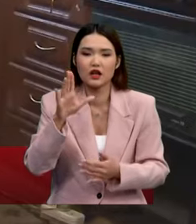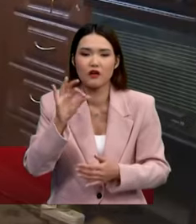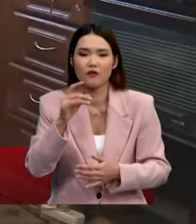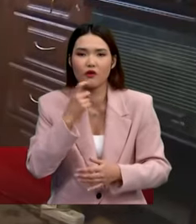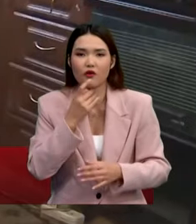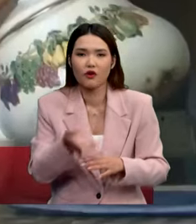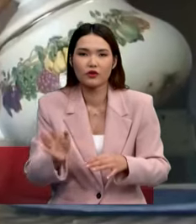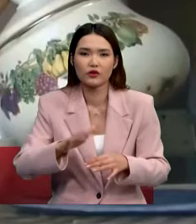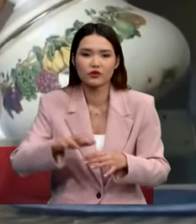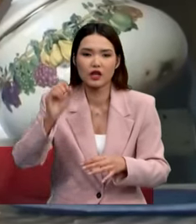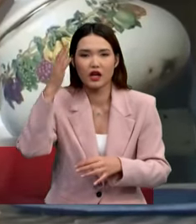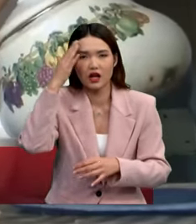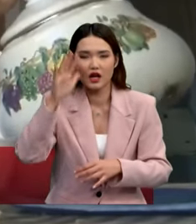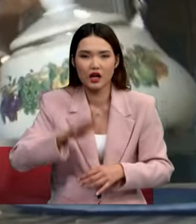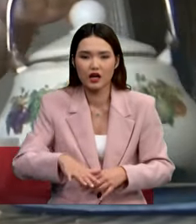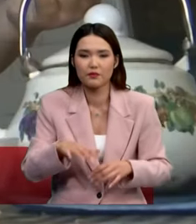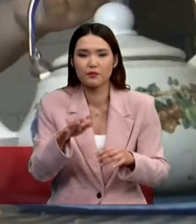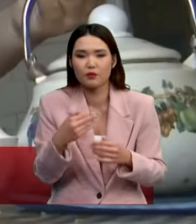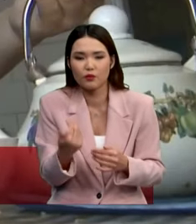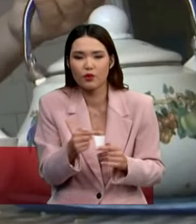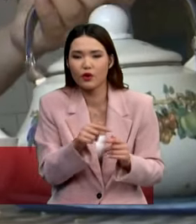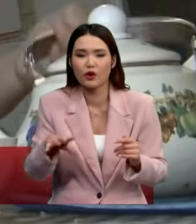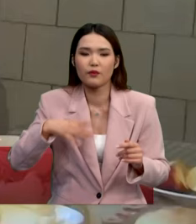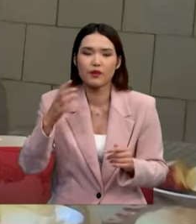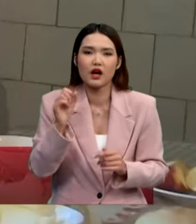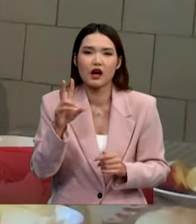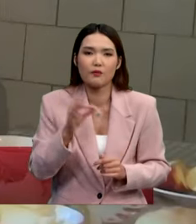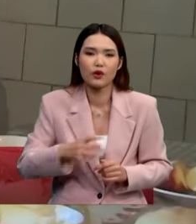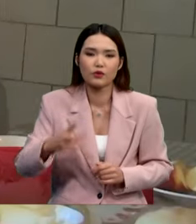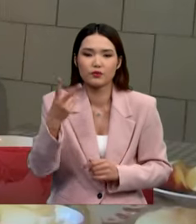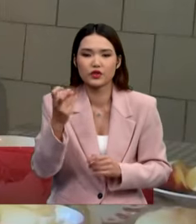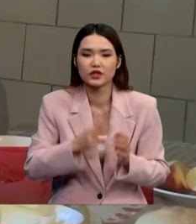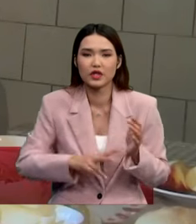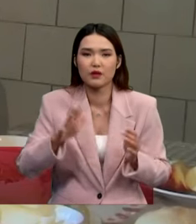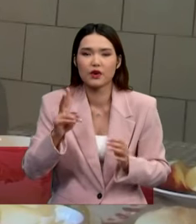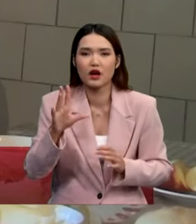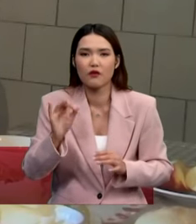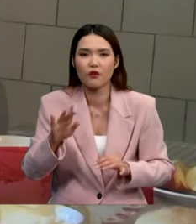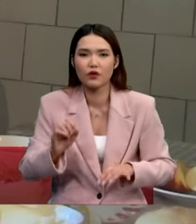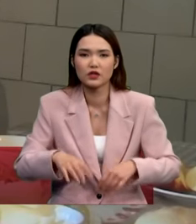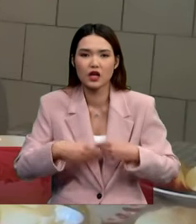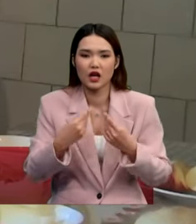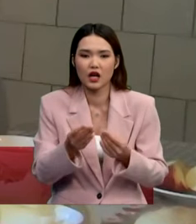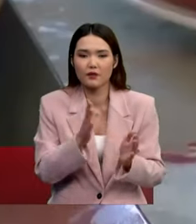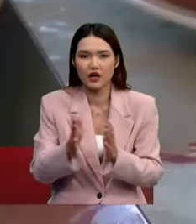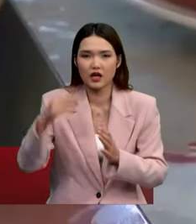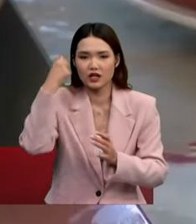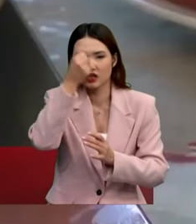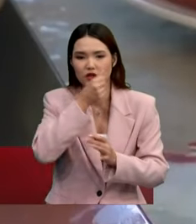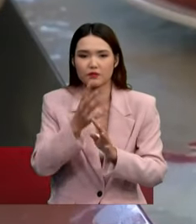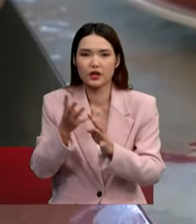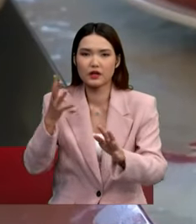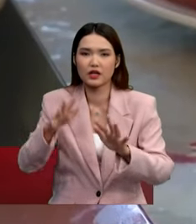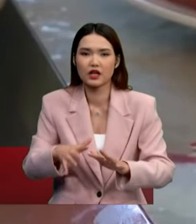қиындап кеткен. Бұл әкімдіктің олқылығы. Мысалға, биыл Ақмола облысына 285 квота бөлінген. Бұл өткен жылдан бері кезекке